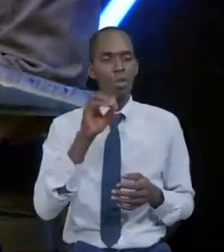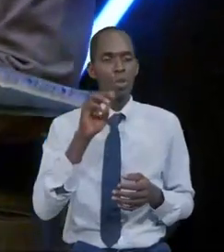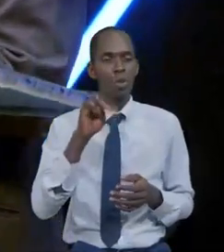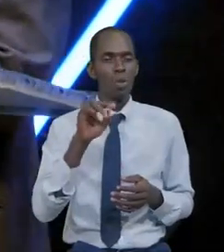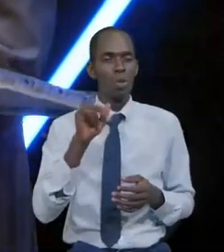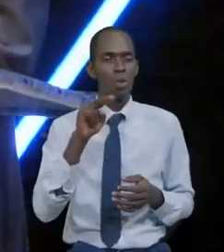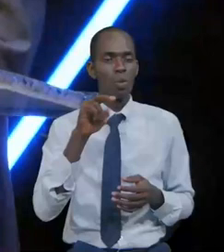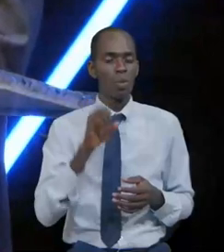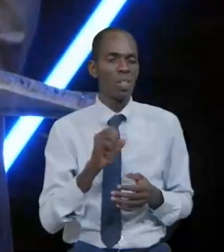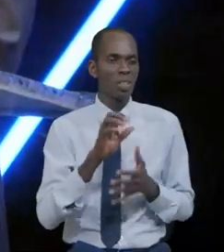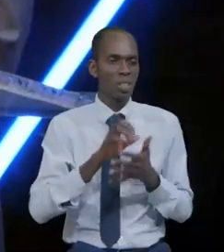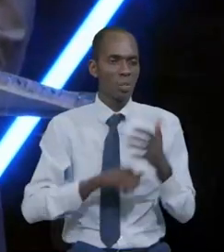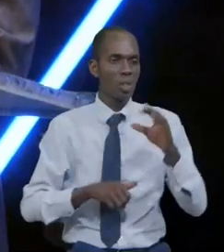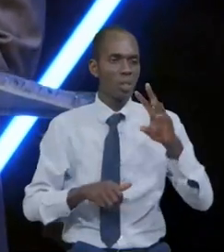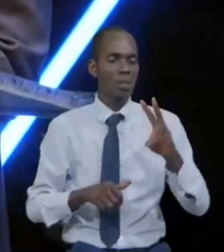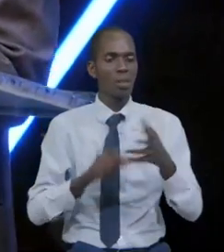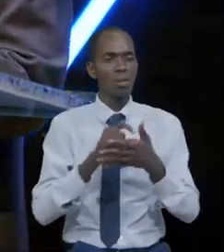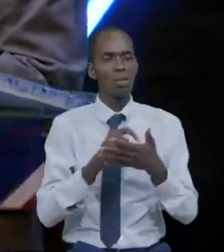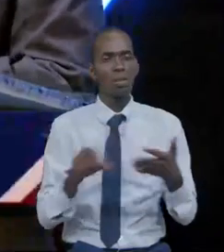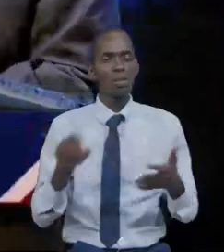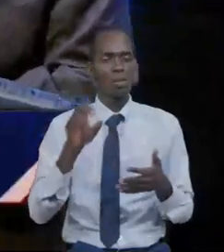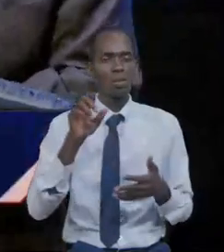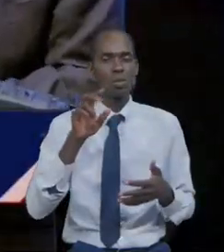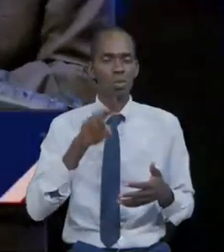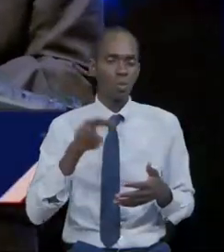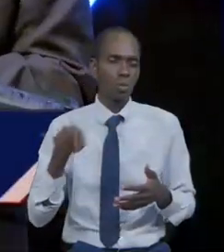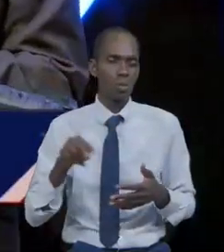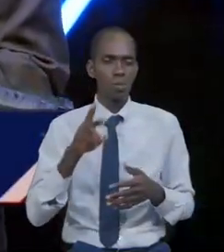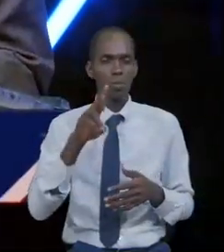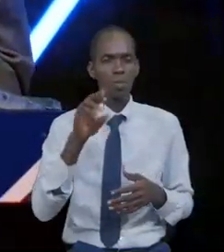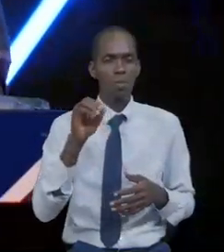Romains chapitre 6, verset 22.